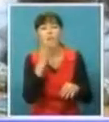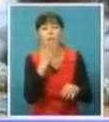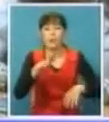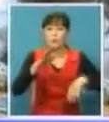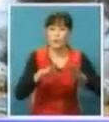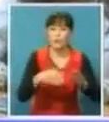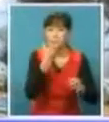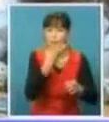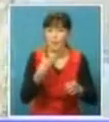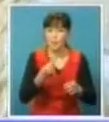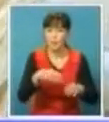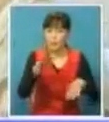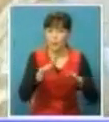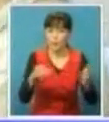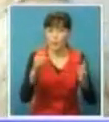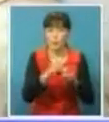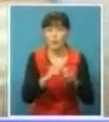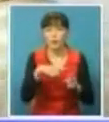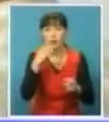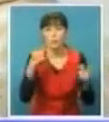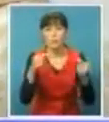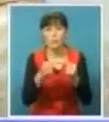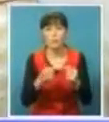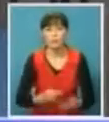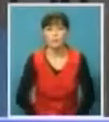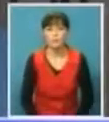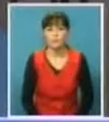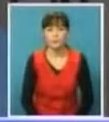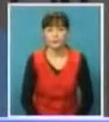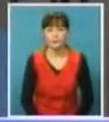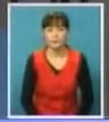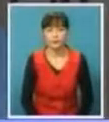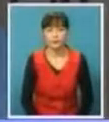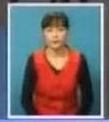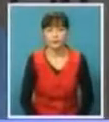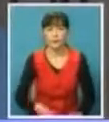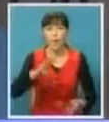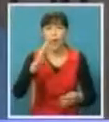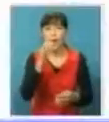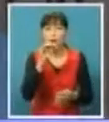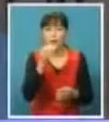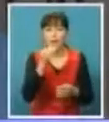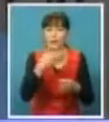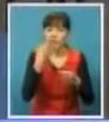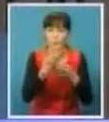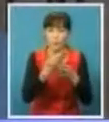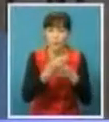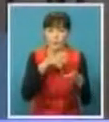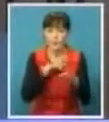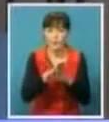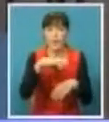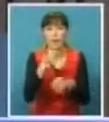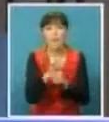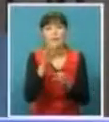мен сұлулығын, өткірлігін тағы бір рет дәлелдеді. Әл-Фараби аудандық әкімшілігінің мұрындық болуымен өткізіліп жатыр. Оның негізгі